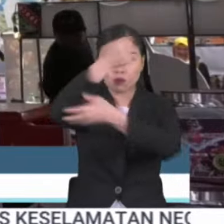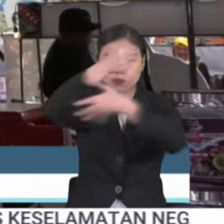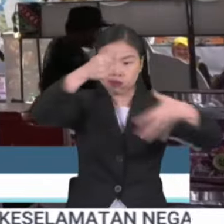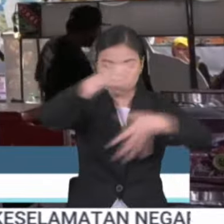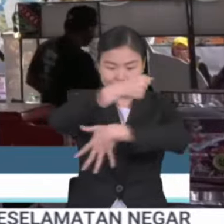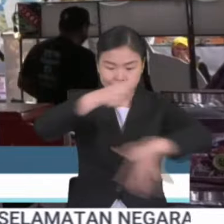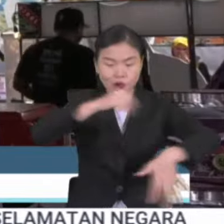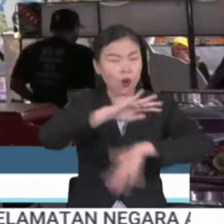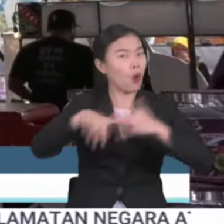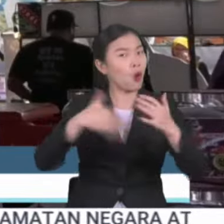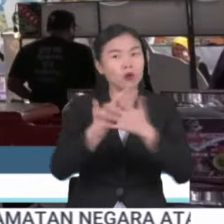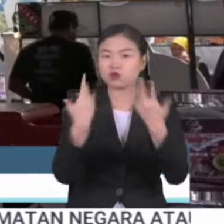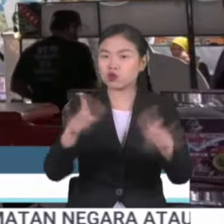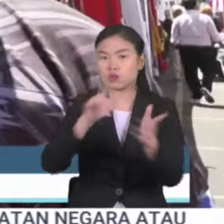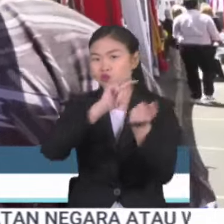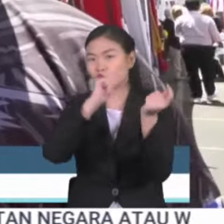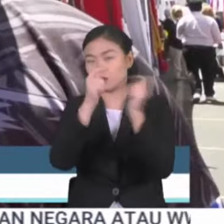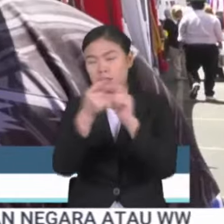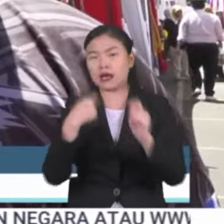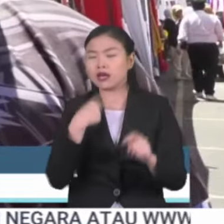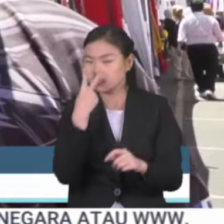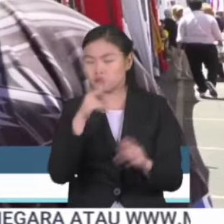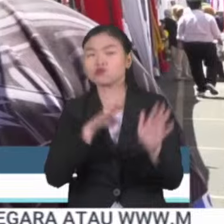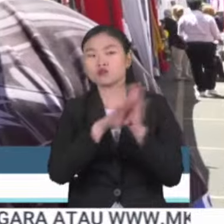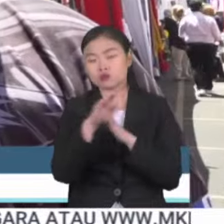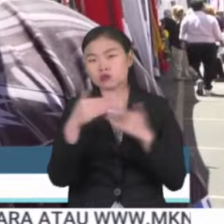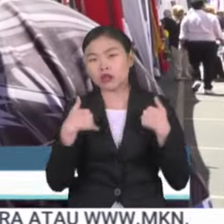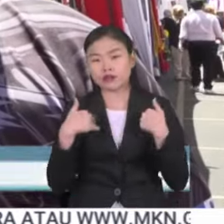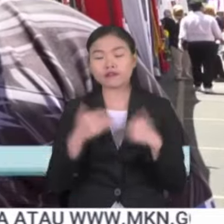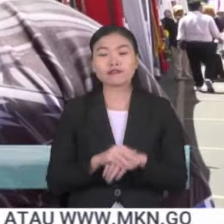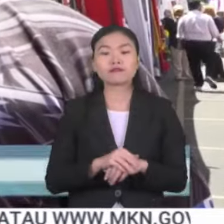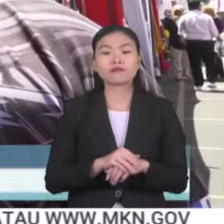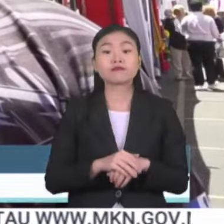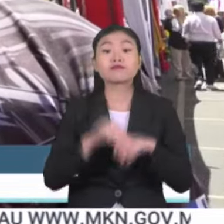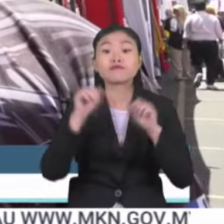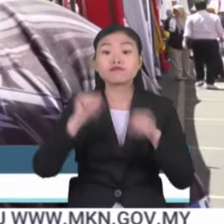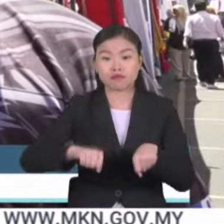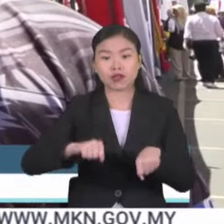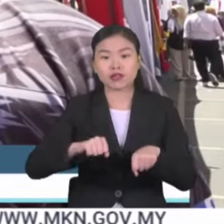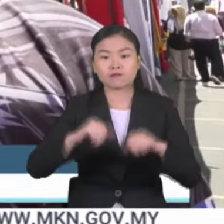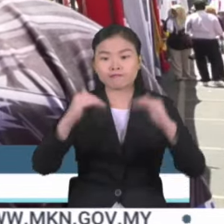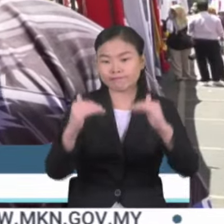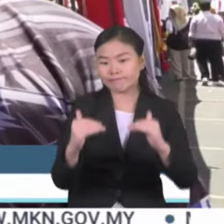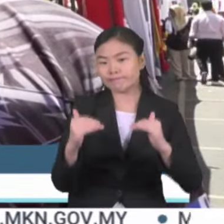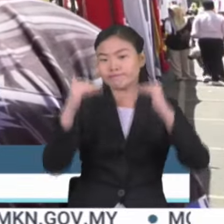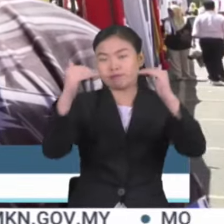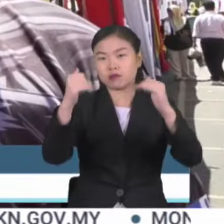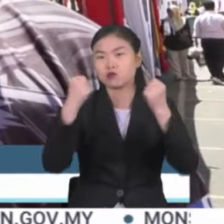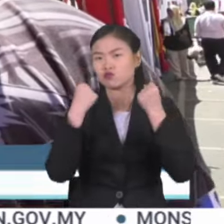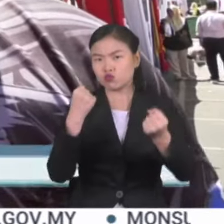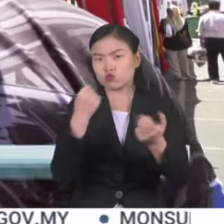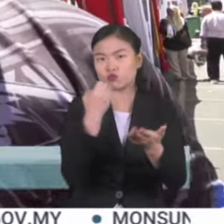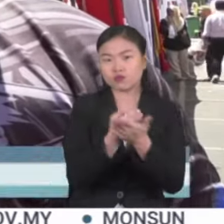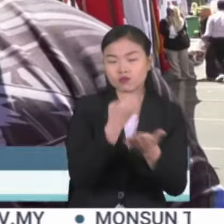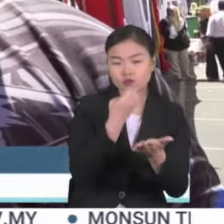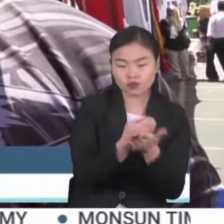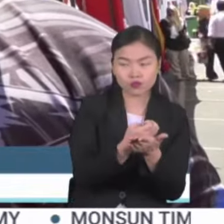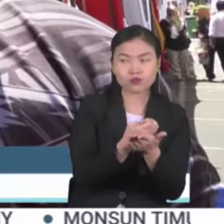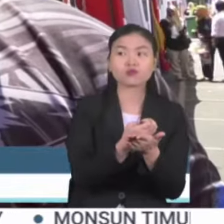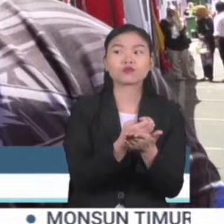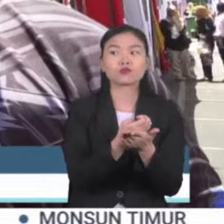atas, saya nampak satu kemajuan lah. Memang bagus benda tu sebab apa? Kita boleh memertabatkan lagi dan mengukuhkan lagi ekonomi dan